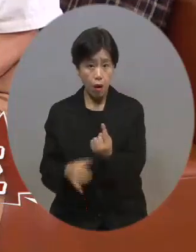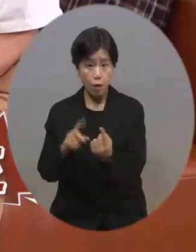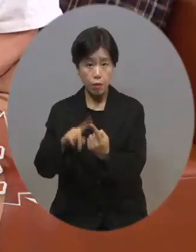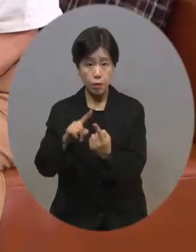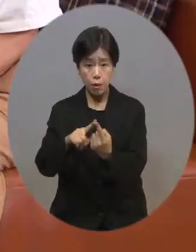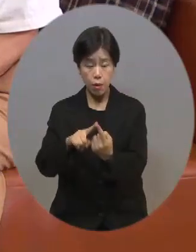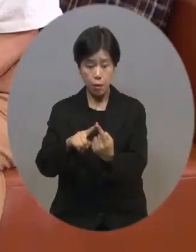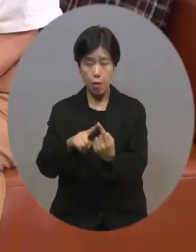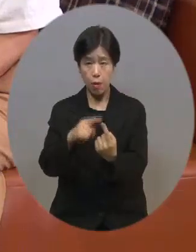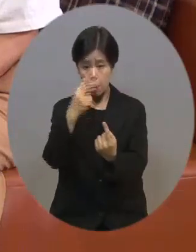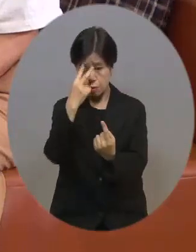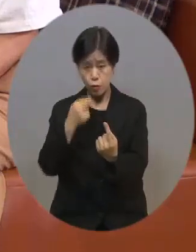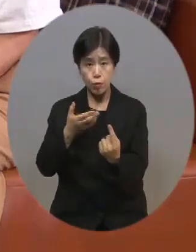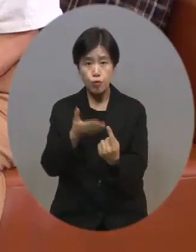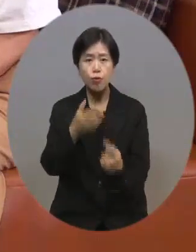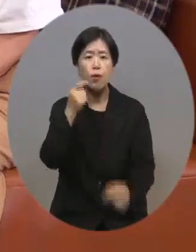이제